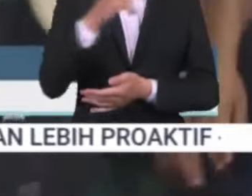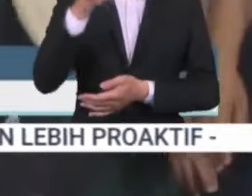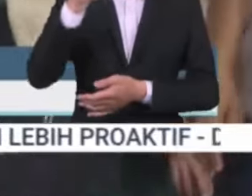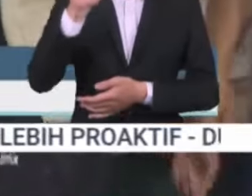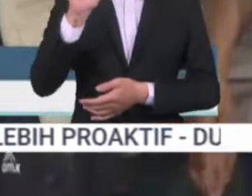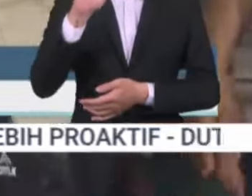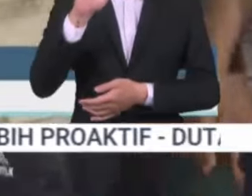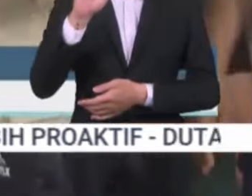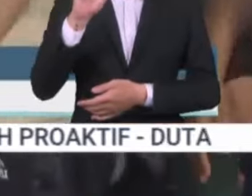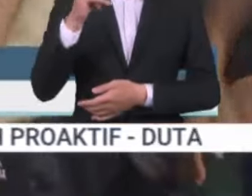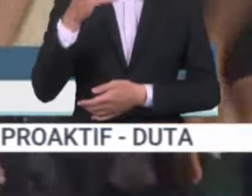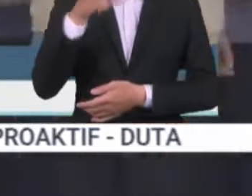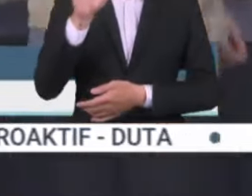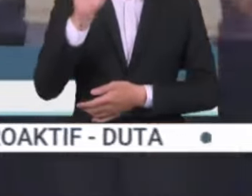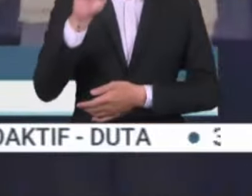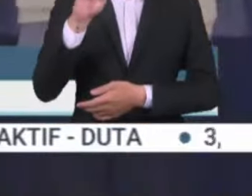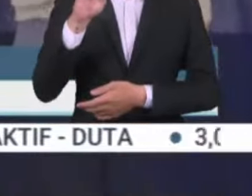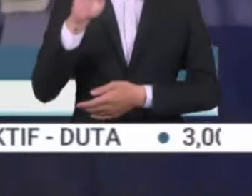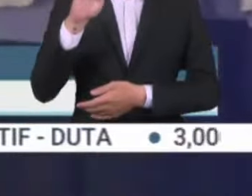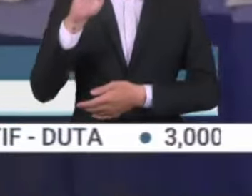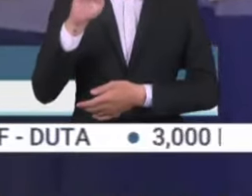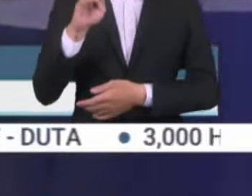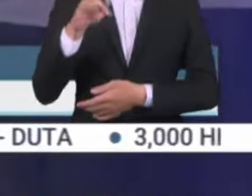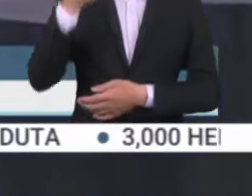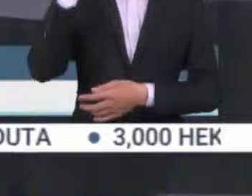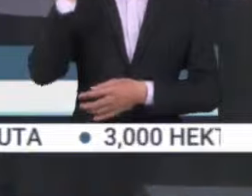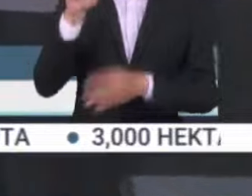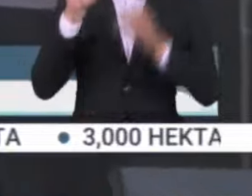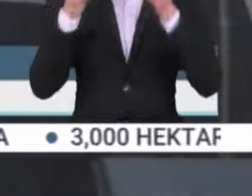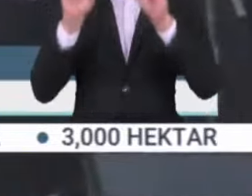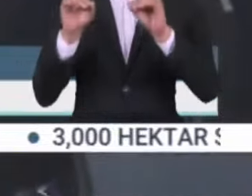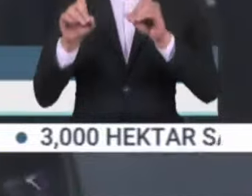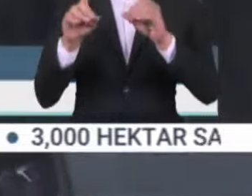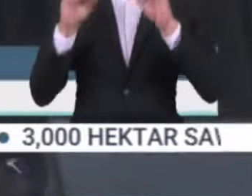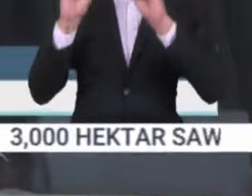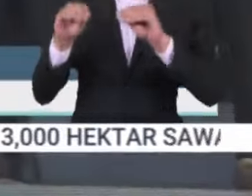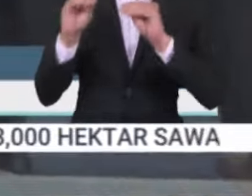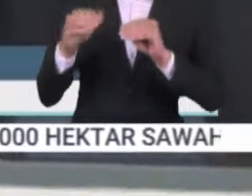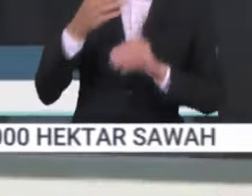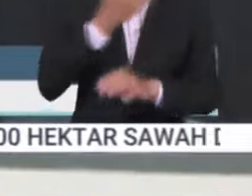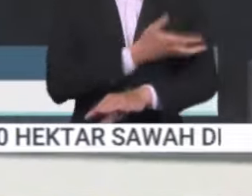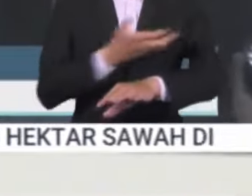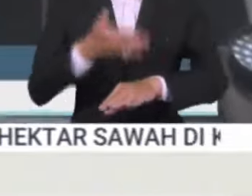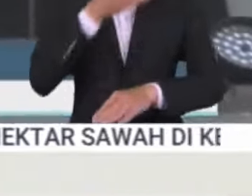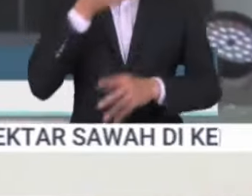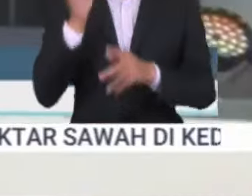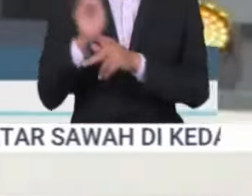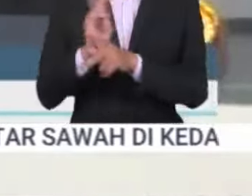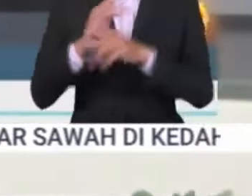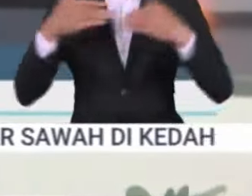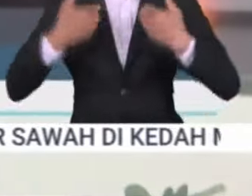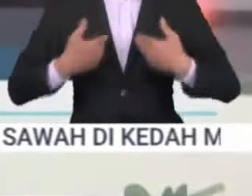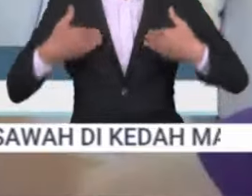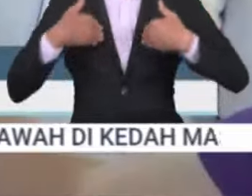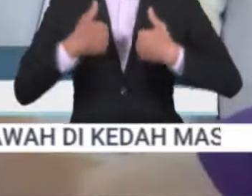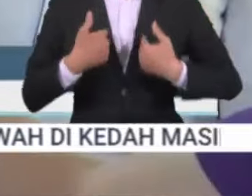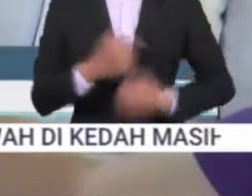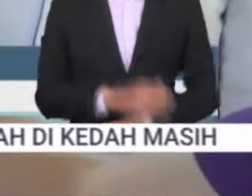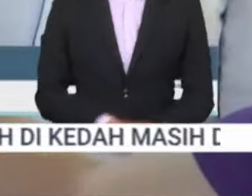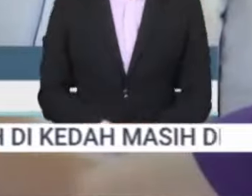Labuk Subur iaitu inisiatif JHL dalam mendidik generasi muda melindungi hidupan liar. Saya